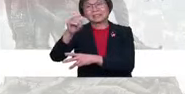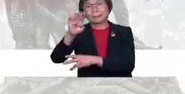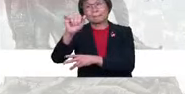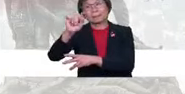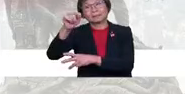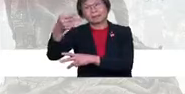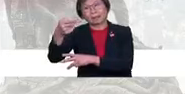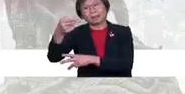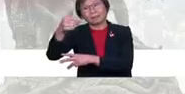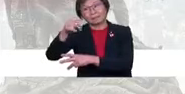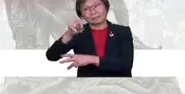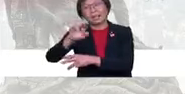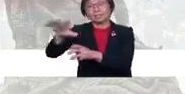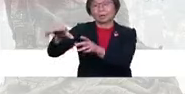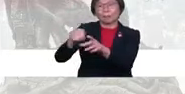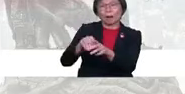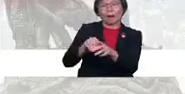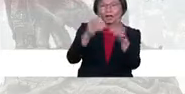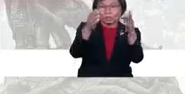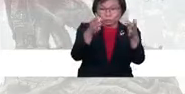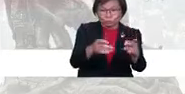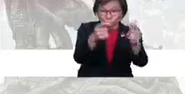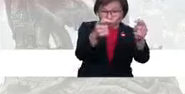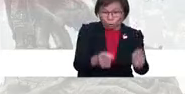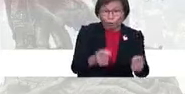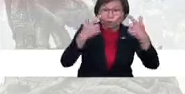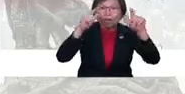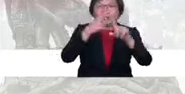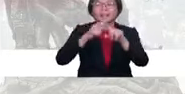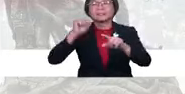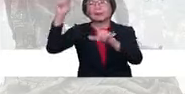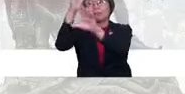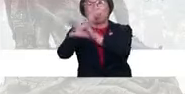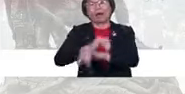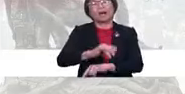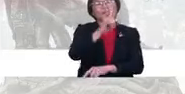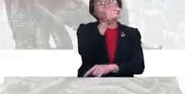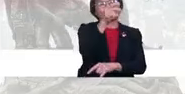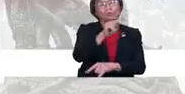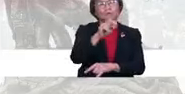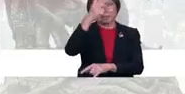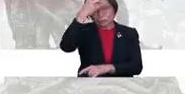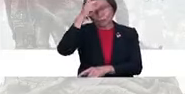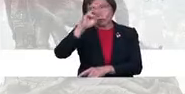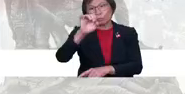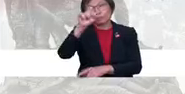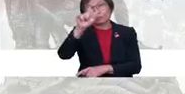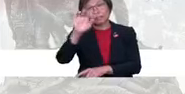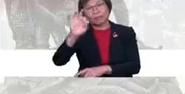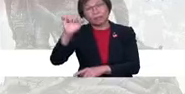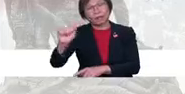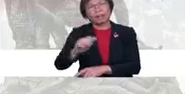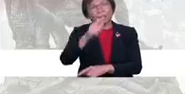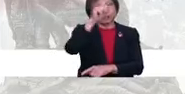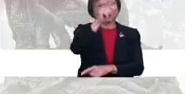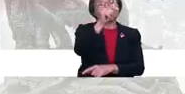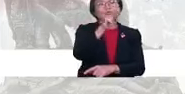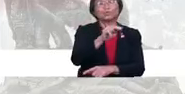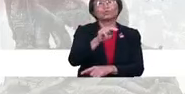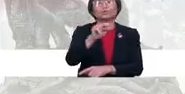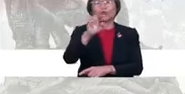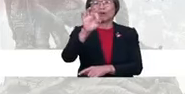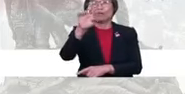kebersamaan tokoh-tokoh dari Sabah dan Sarawak seperti itu Datuk Mustafa ton Muhammad much fun